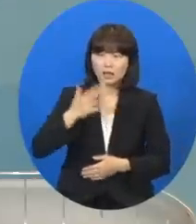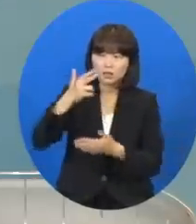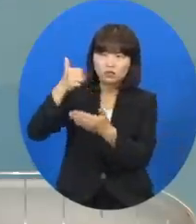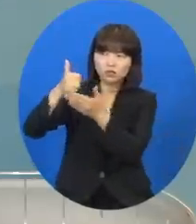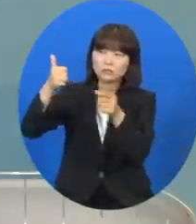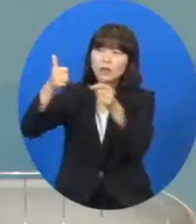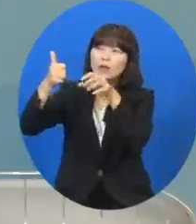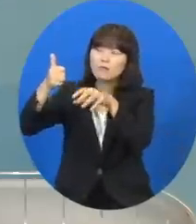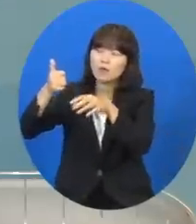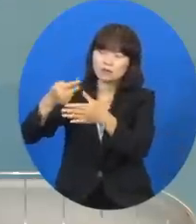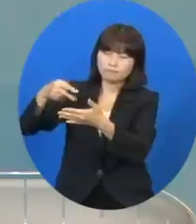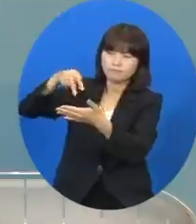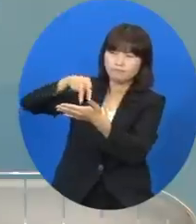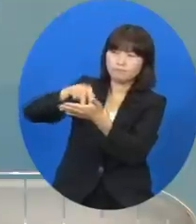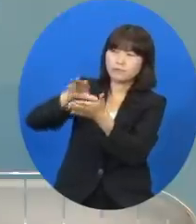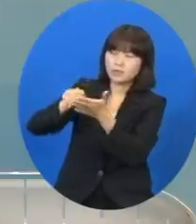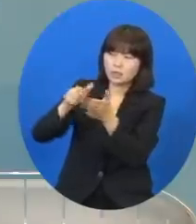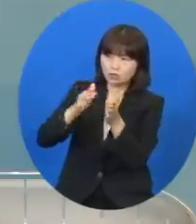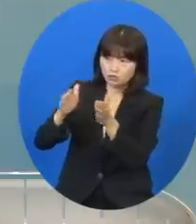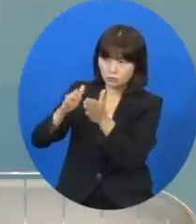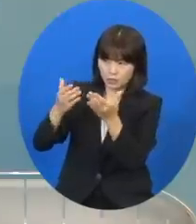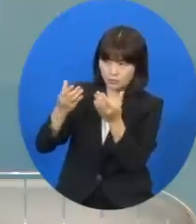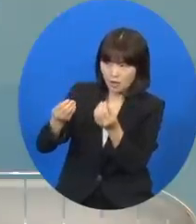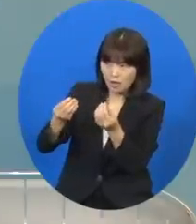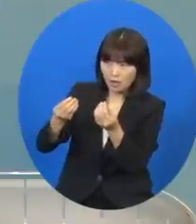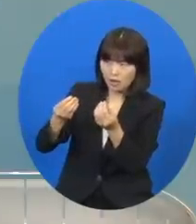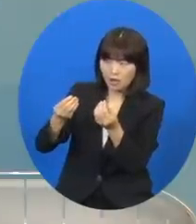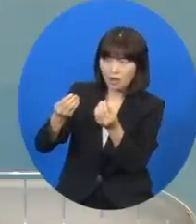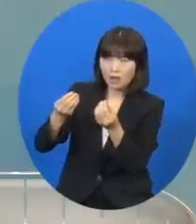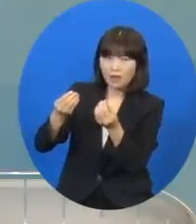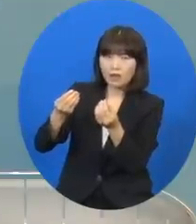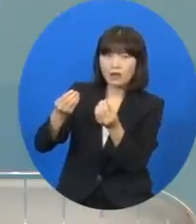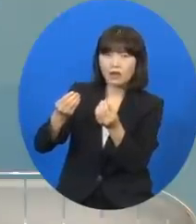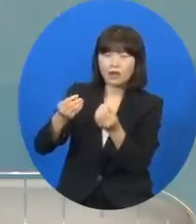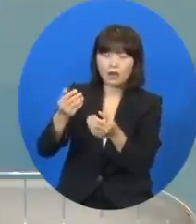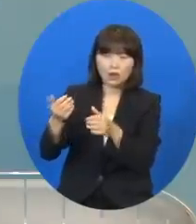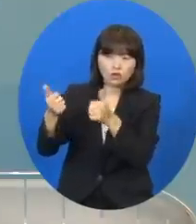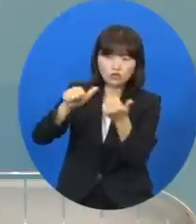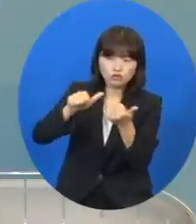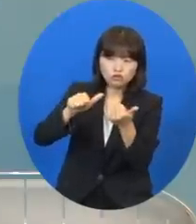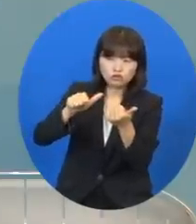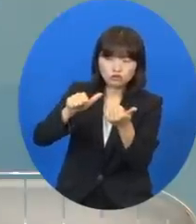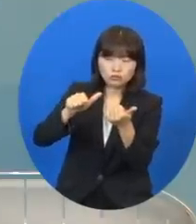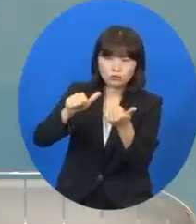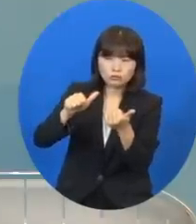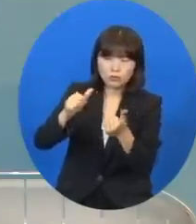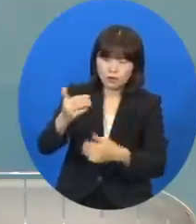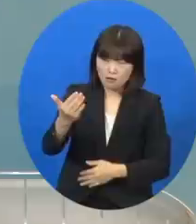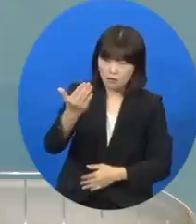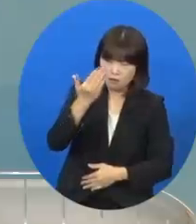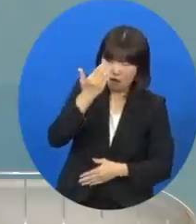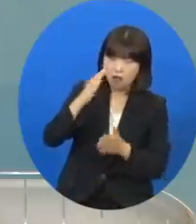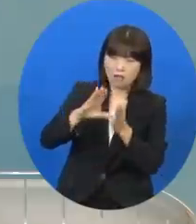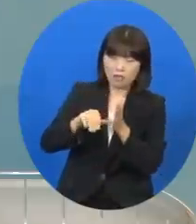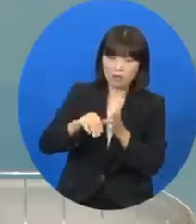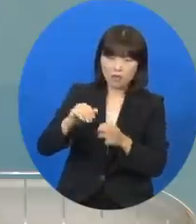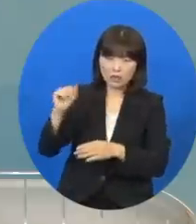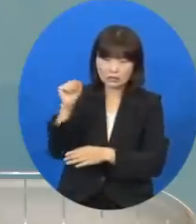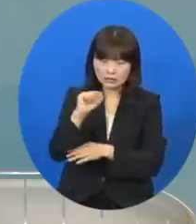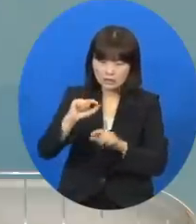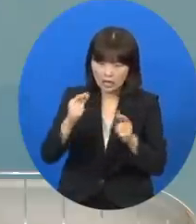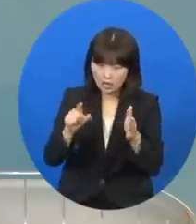때 준비가 됐나? 죽음이 내 눈앞에 다가와도 흔들리지 않을 믿음이